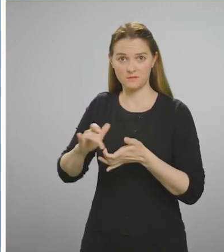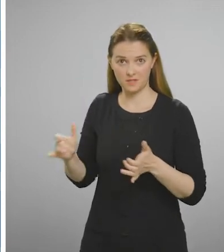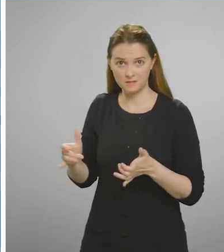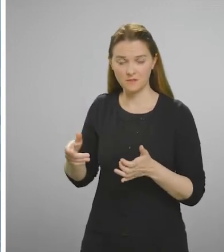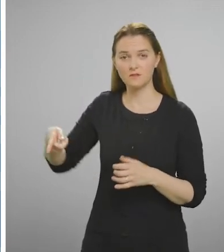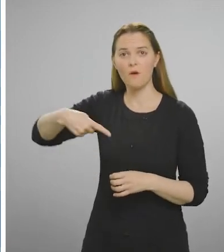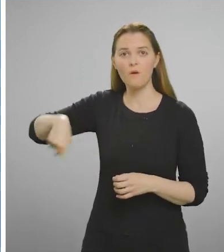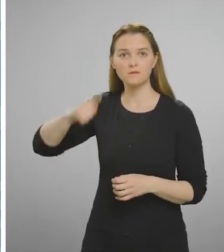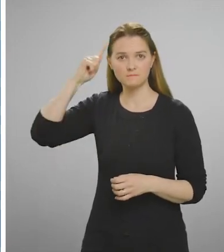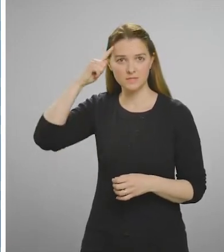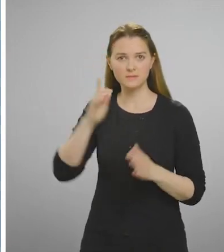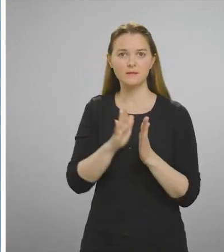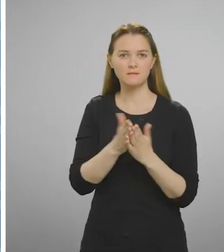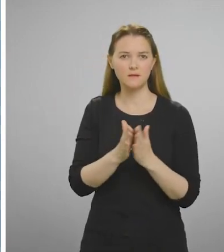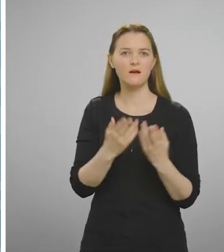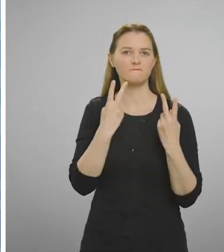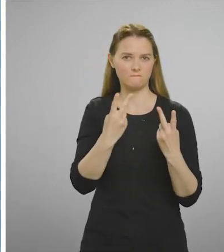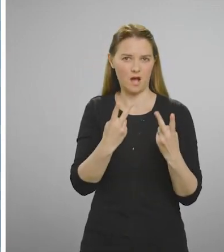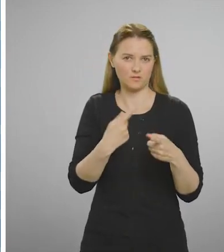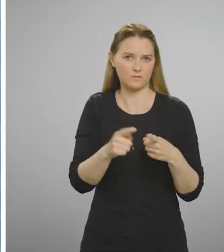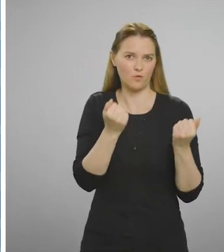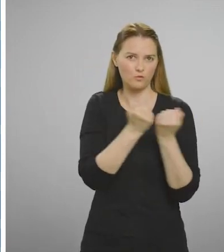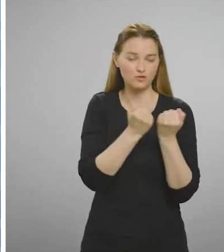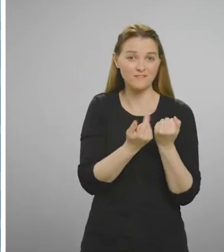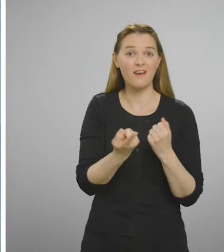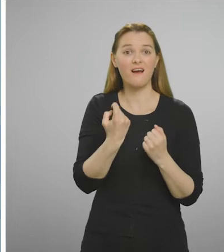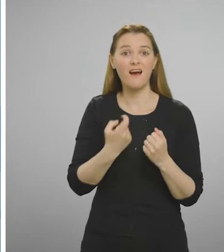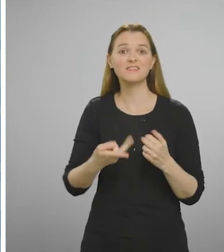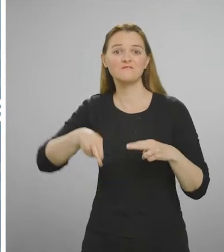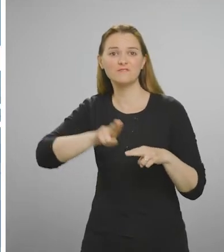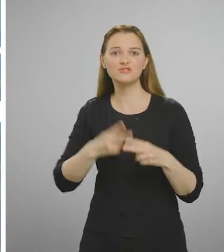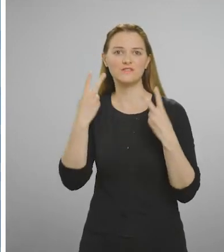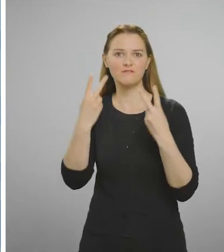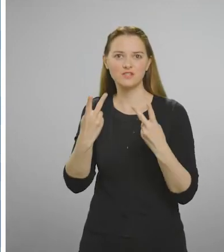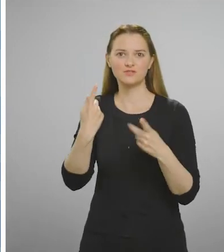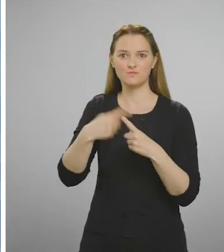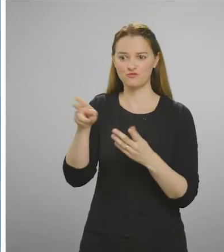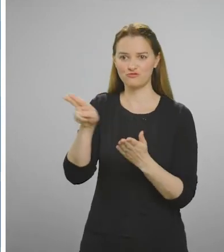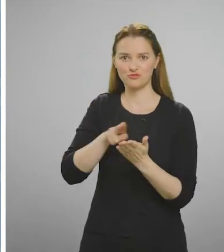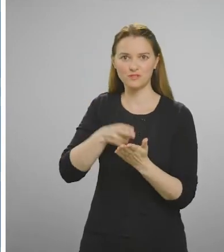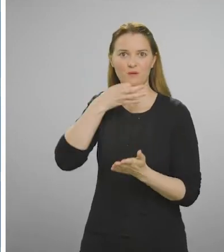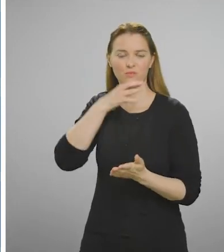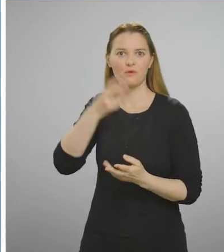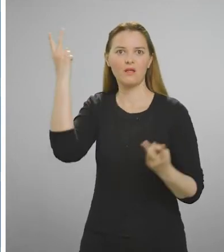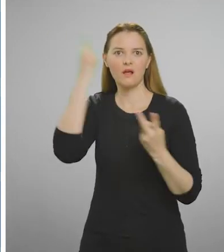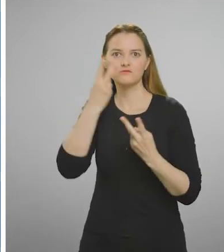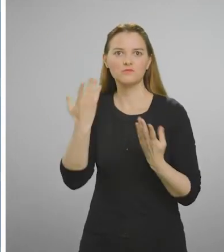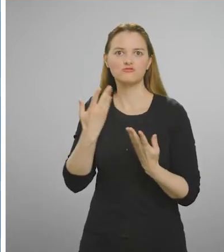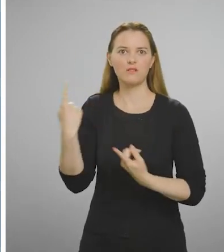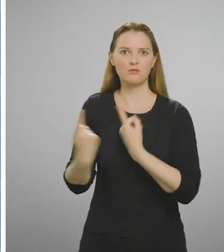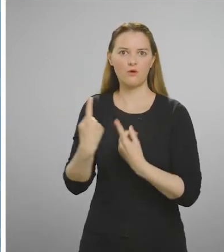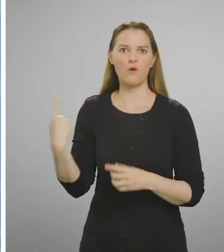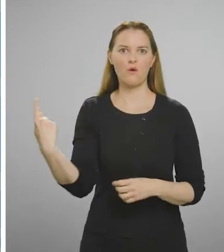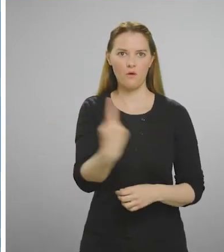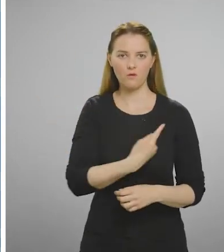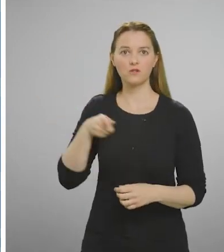doživljava ulogu knjige. Ona se više ne percipira kao izvor znanja, ali da pomaže boljem razumijevanju svijeta oko sebe,